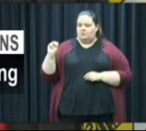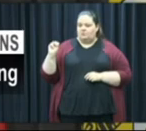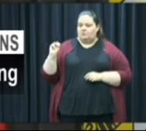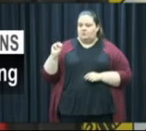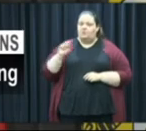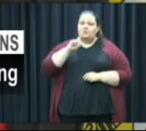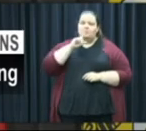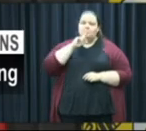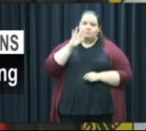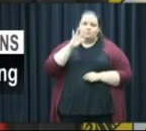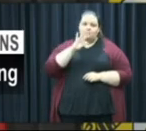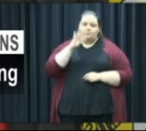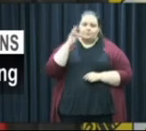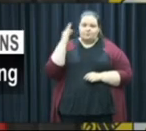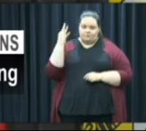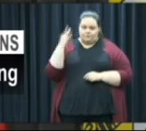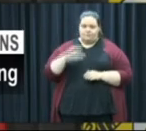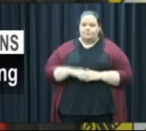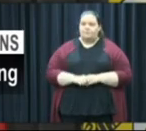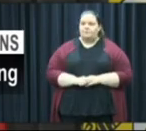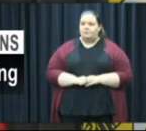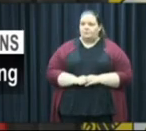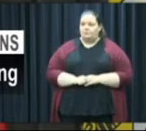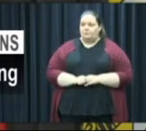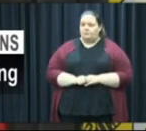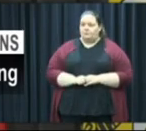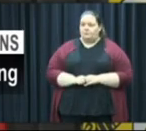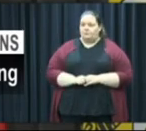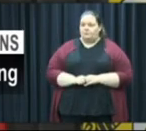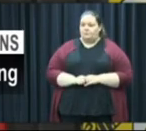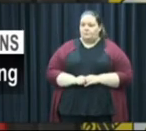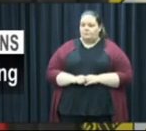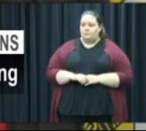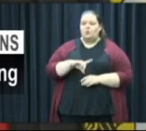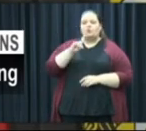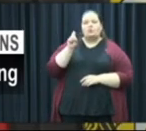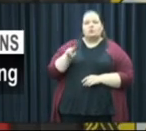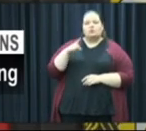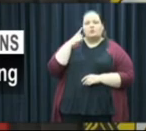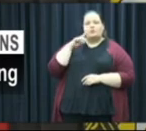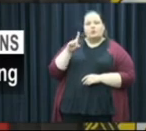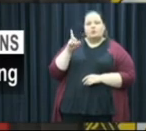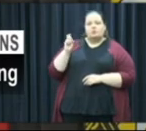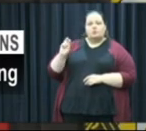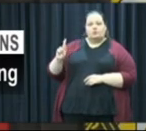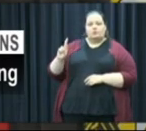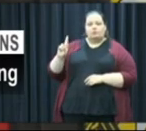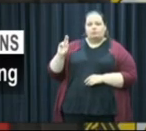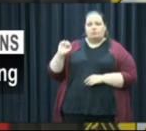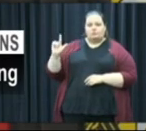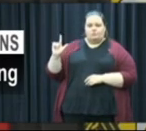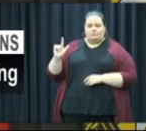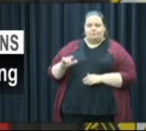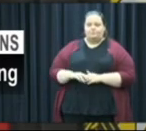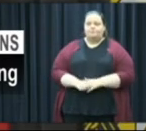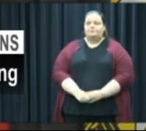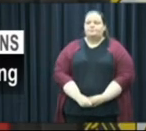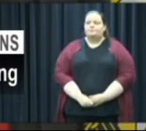Oui, merci Bruce, ma question s'adresse au docteur Jennifer Russell.